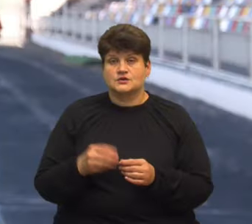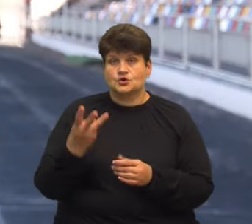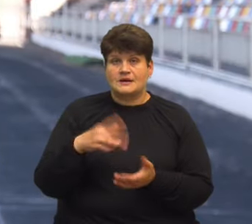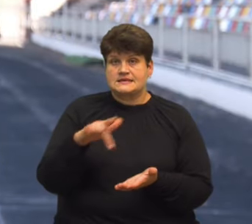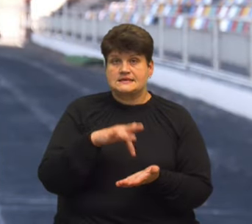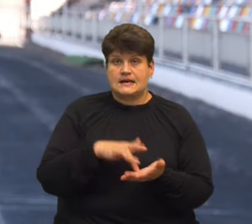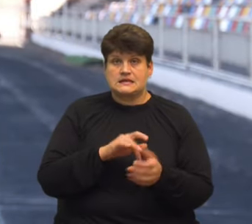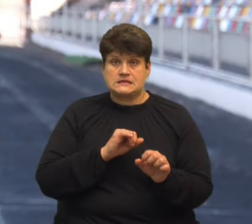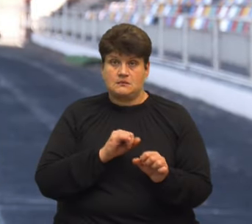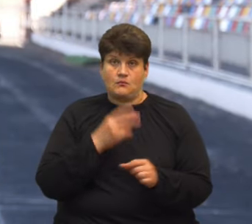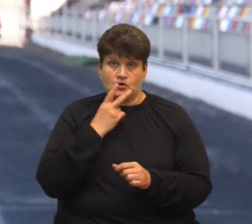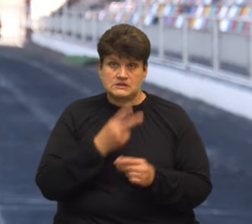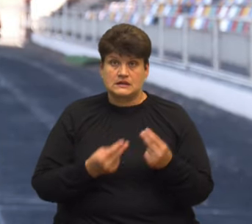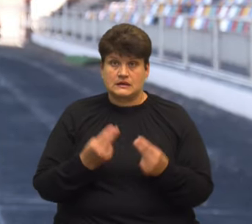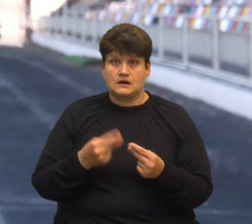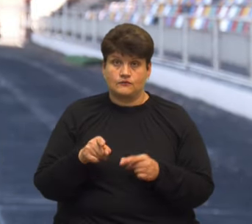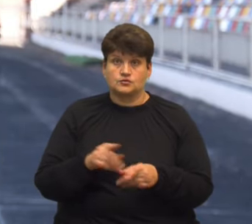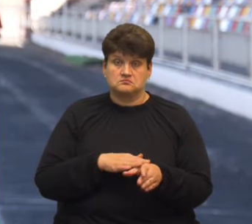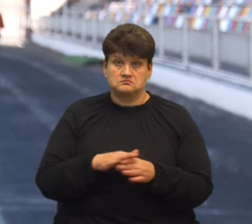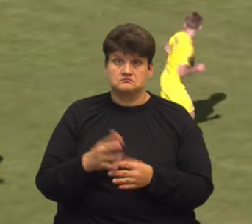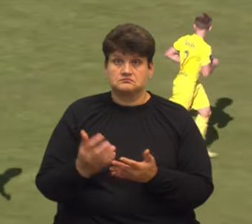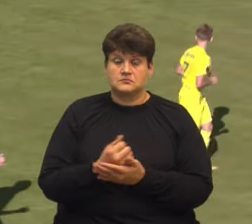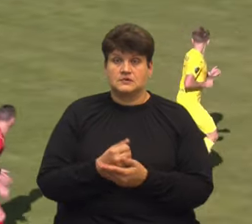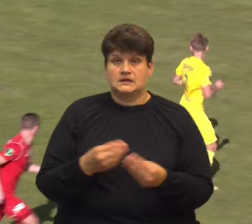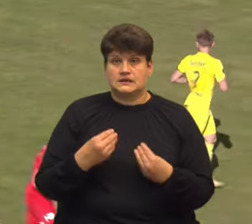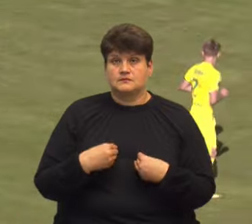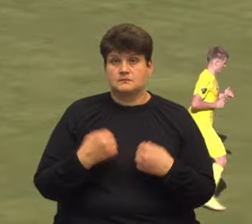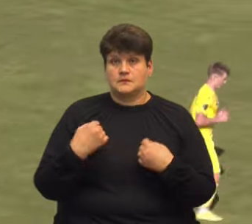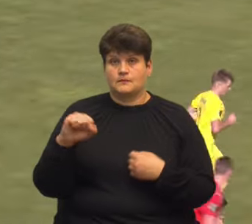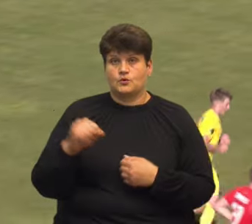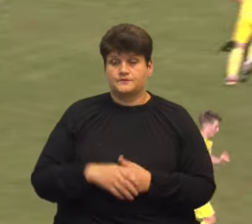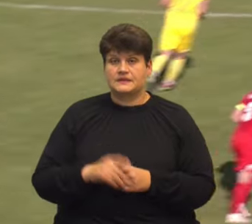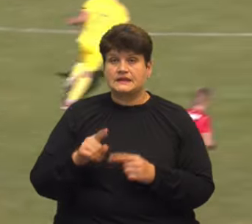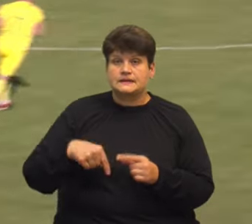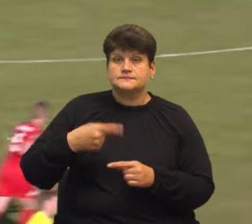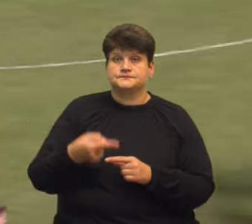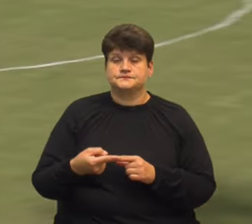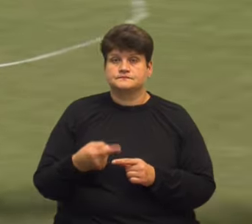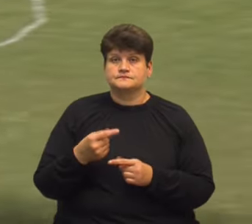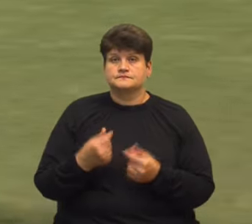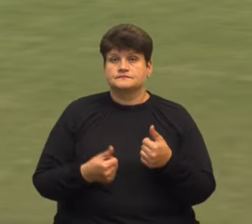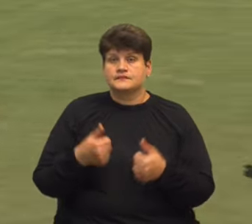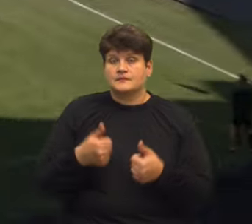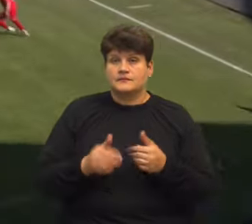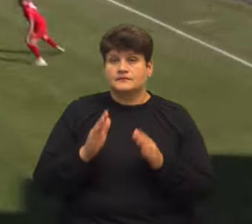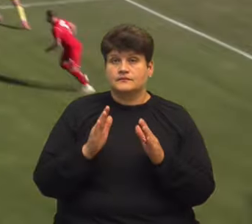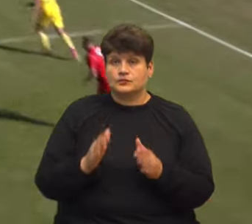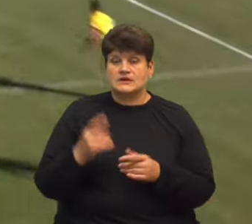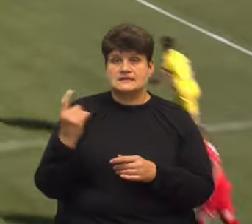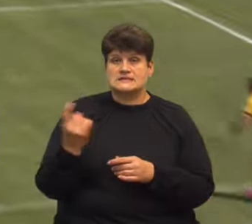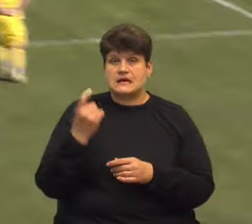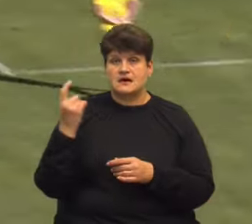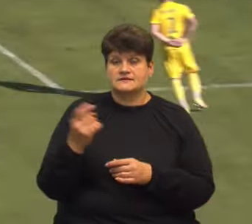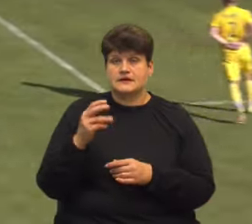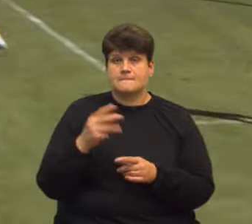Як показала гра, воно спрацювало і принесло нам перемогу. Наступний матч тернопільська «Нива» зіграє на виїзді з харківським